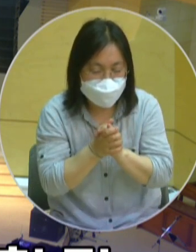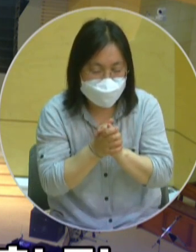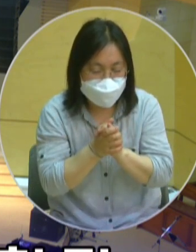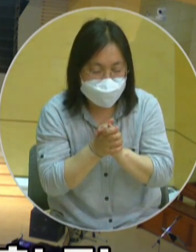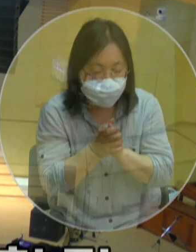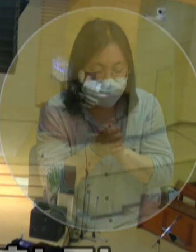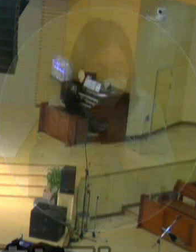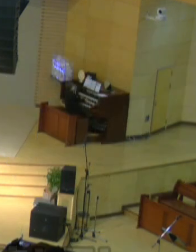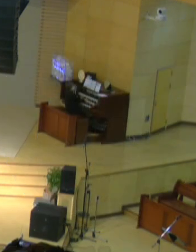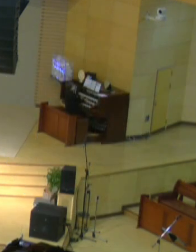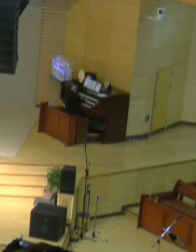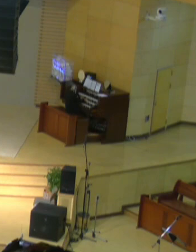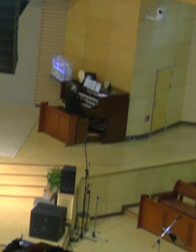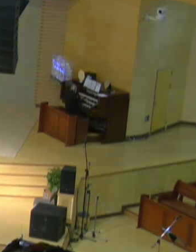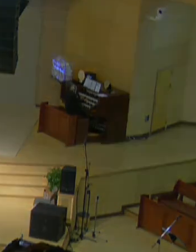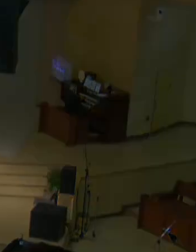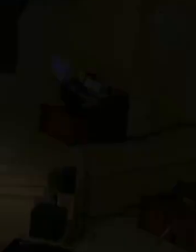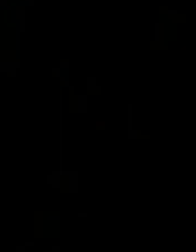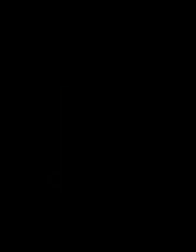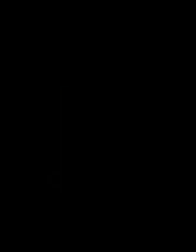아멘.